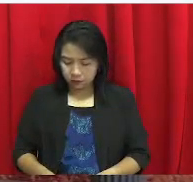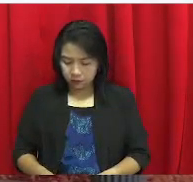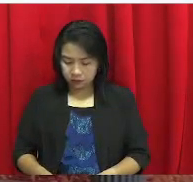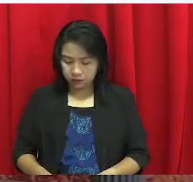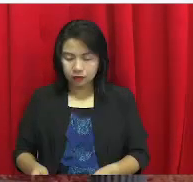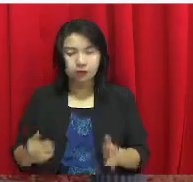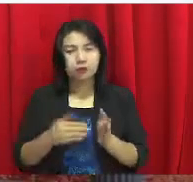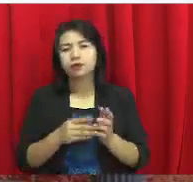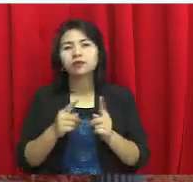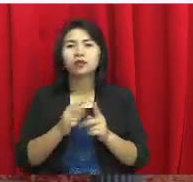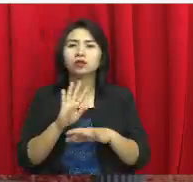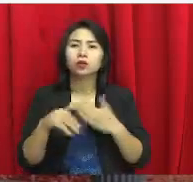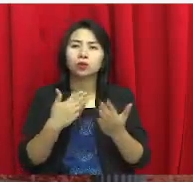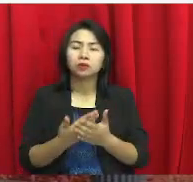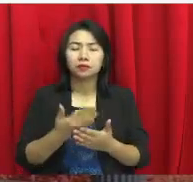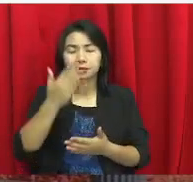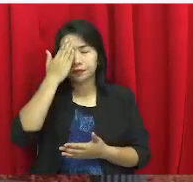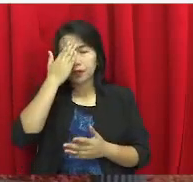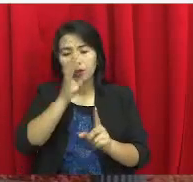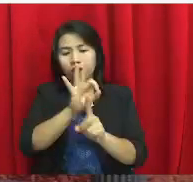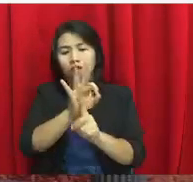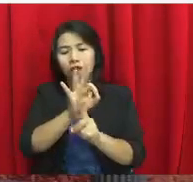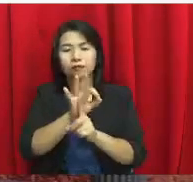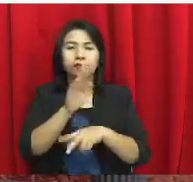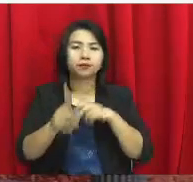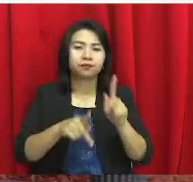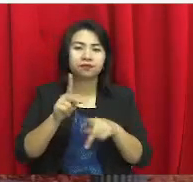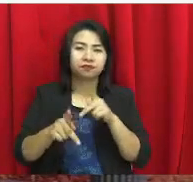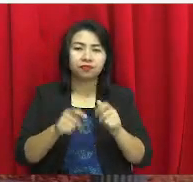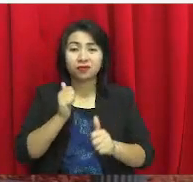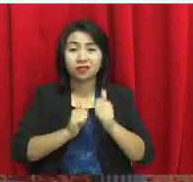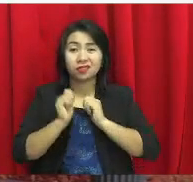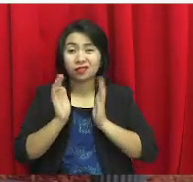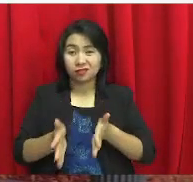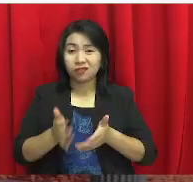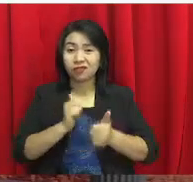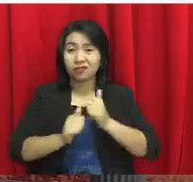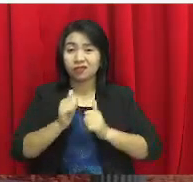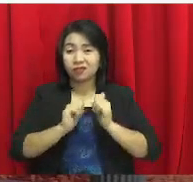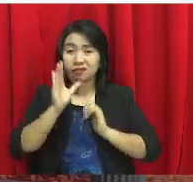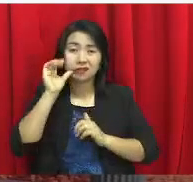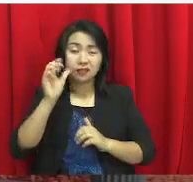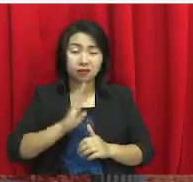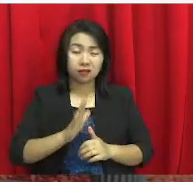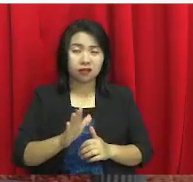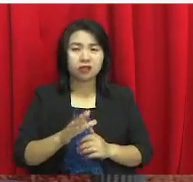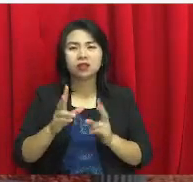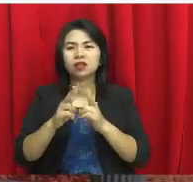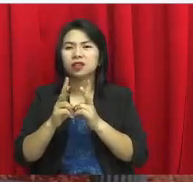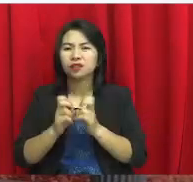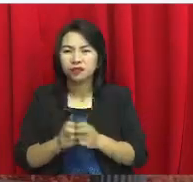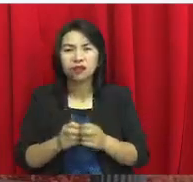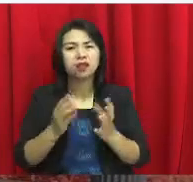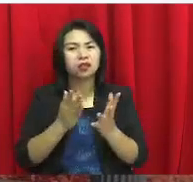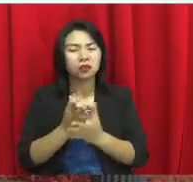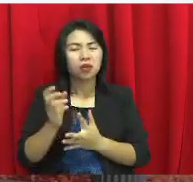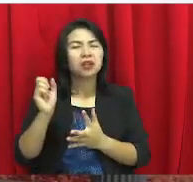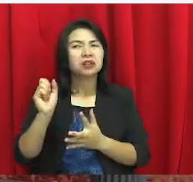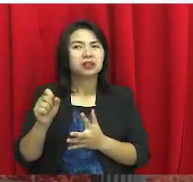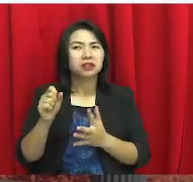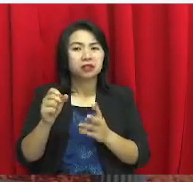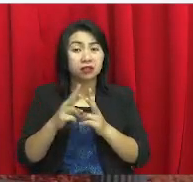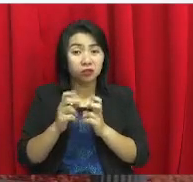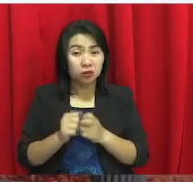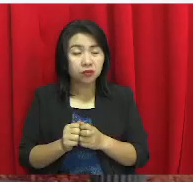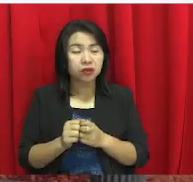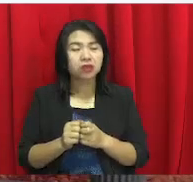kilalang tao, mga personalities, actors, actresses, lahat. You see, even though they are in sin, they will call